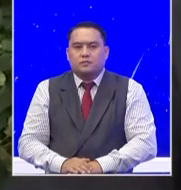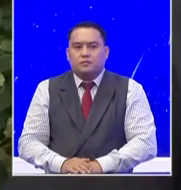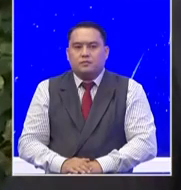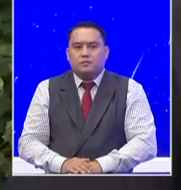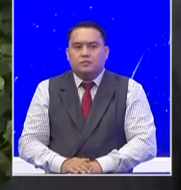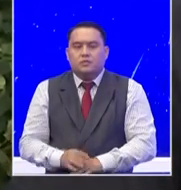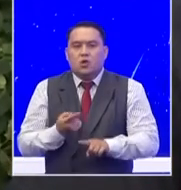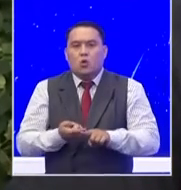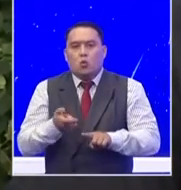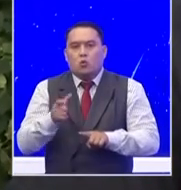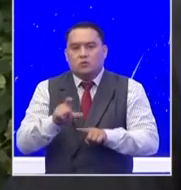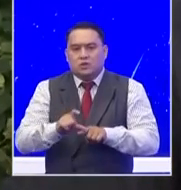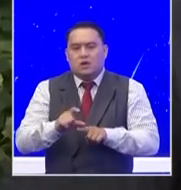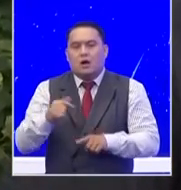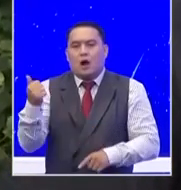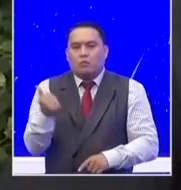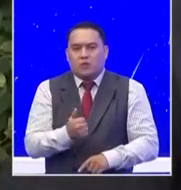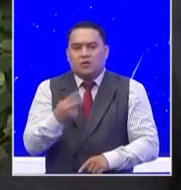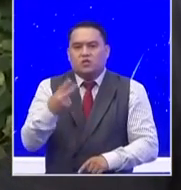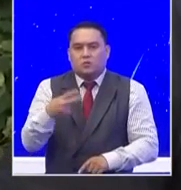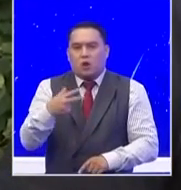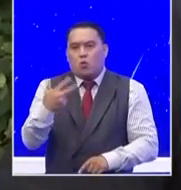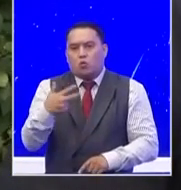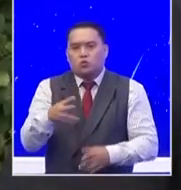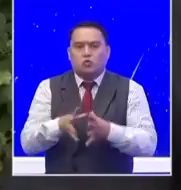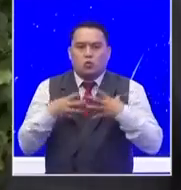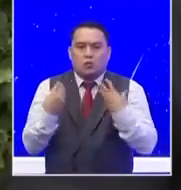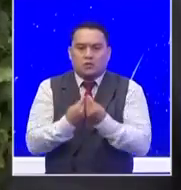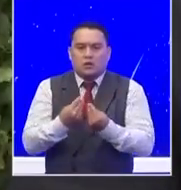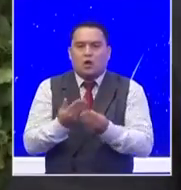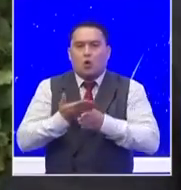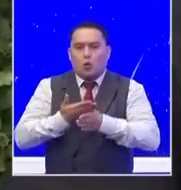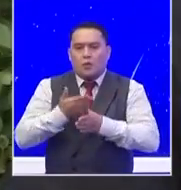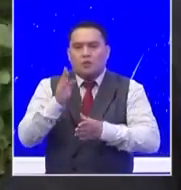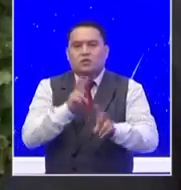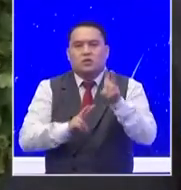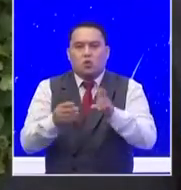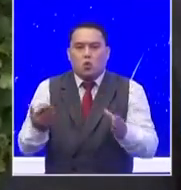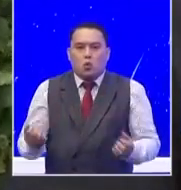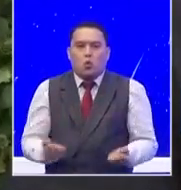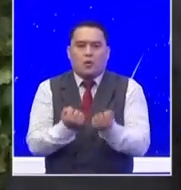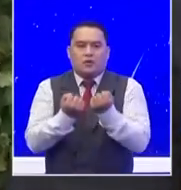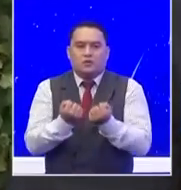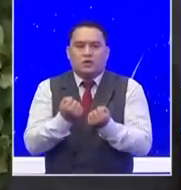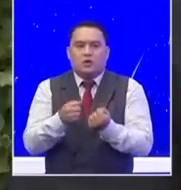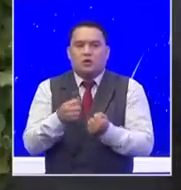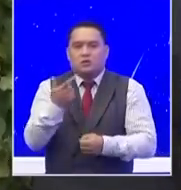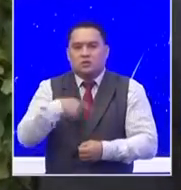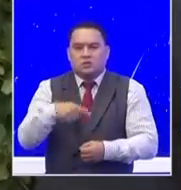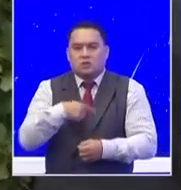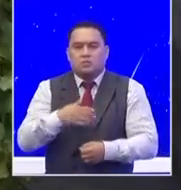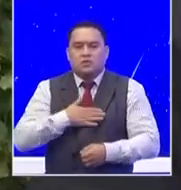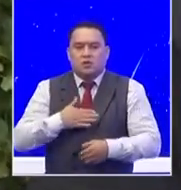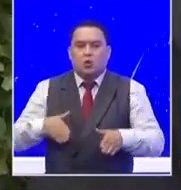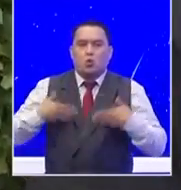Осы аптаға жоспарлап отқанымыз 20-30 отбасыға көмек көрсету. Енді ары қарайды демеушілер іздеп отырмыз. Демеушілер де өздері бізге шығып,